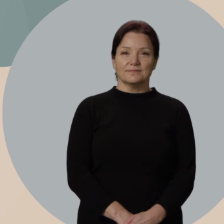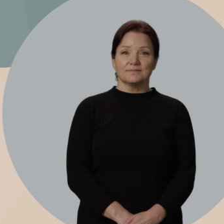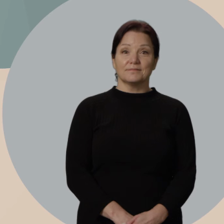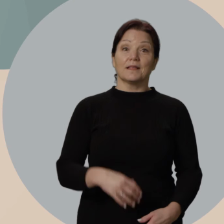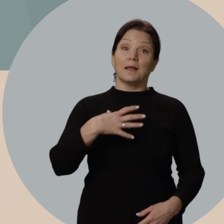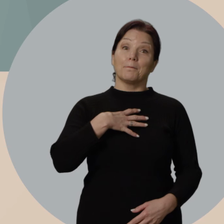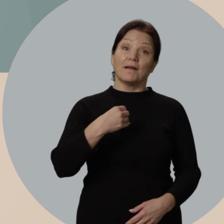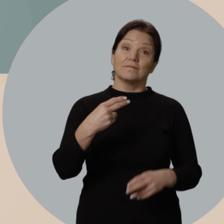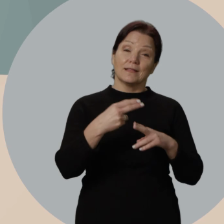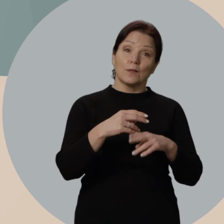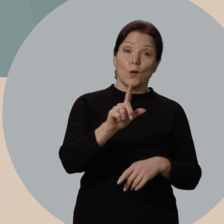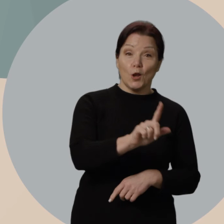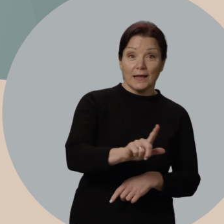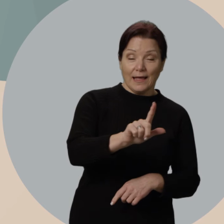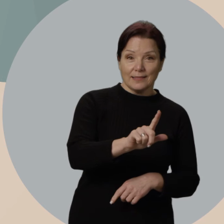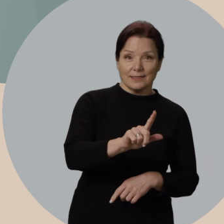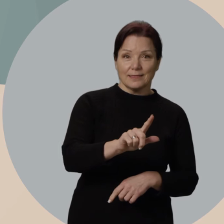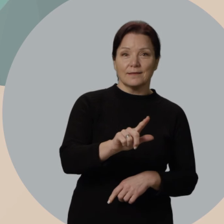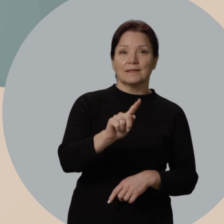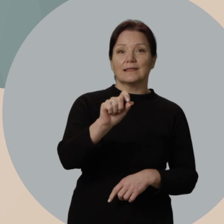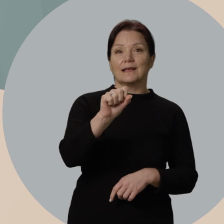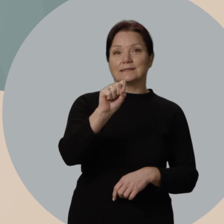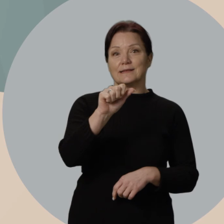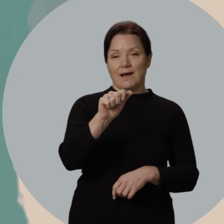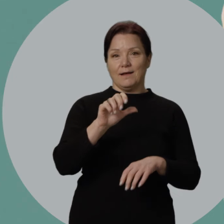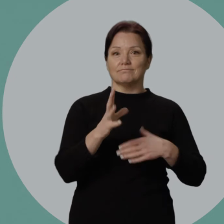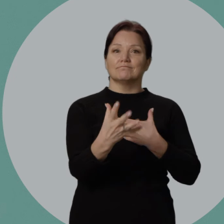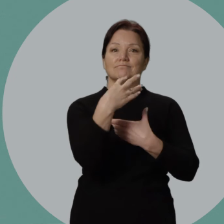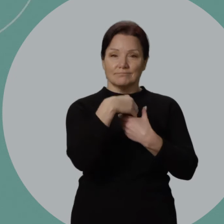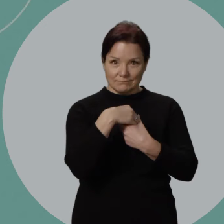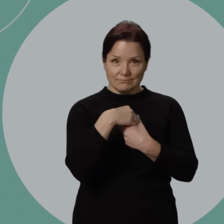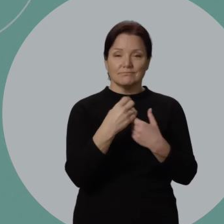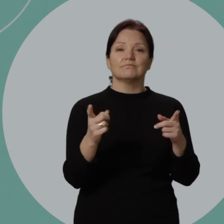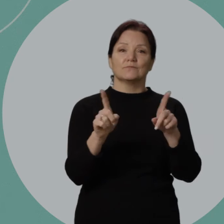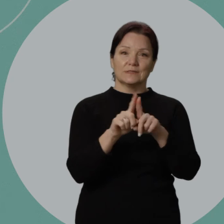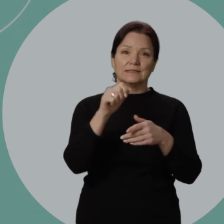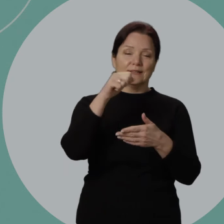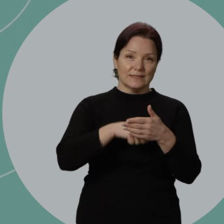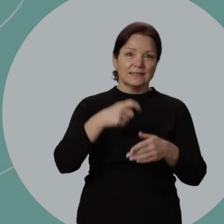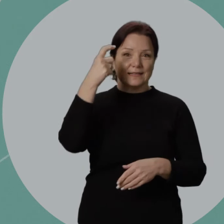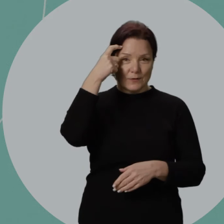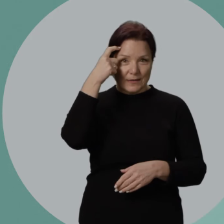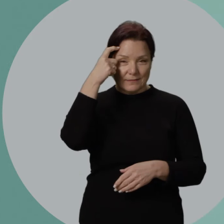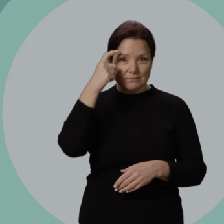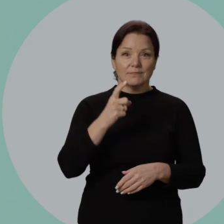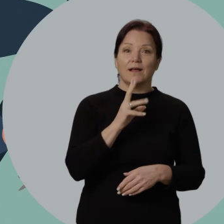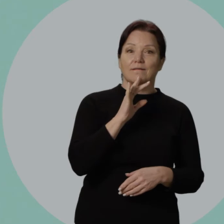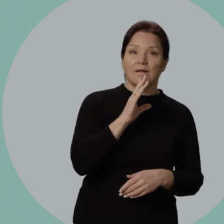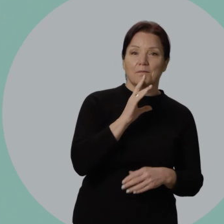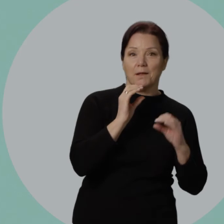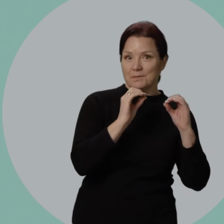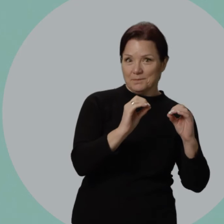Je suis la maman de Lauriane, trouble du spectre de l'autisme, avec une déficience intellectuelle. Elle est non